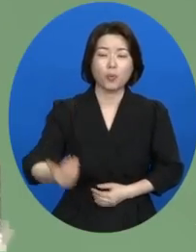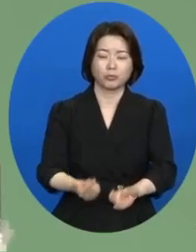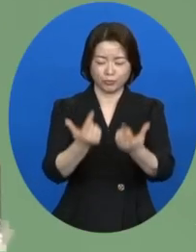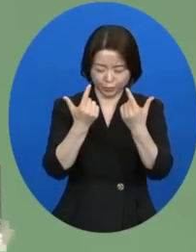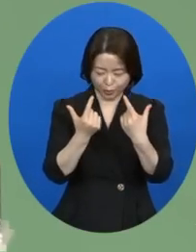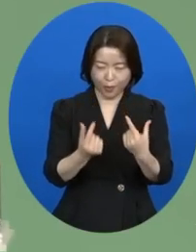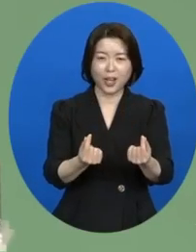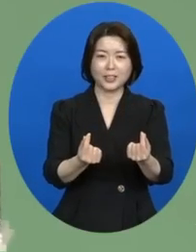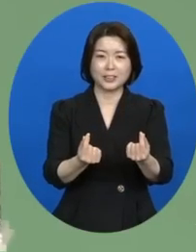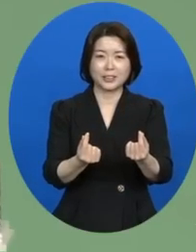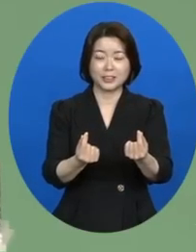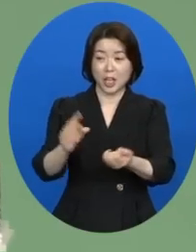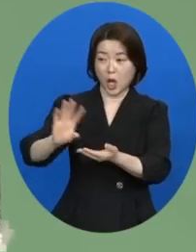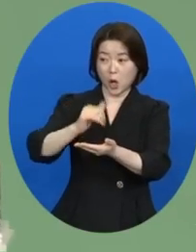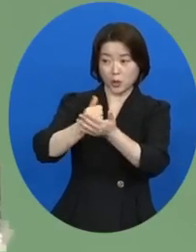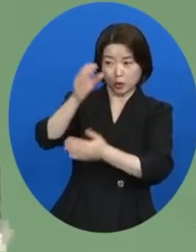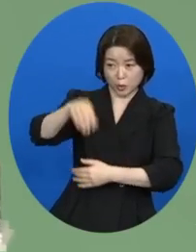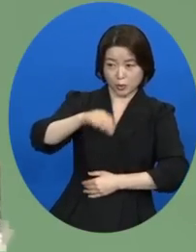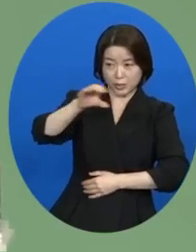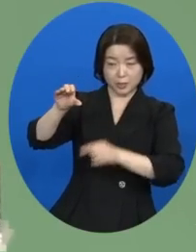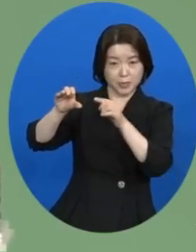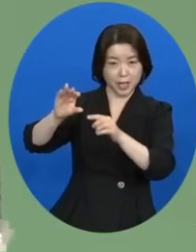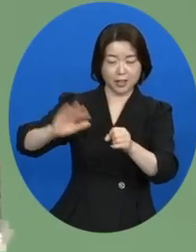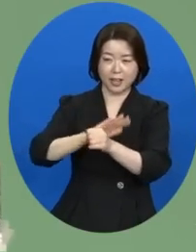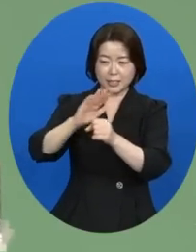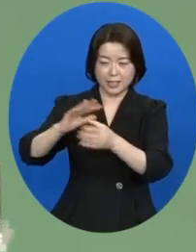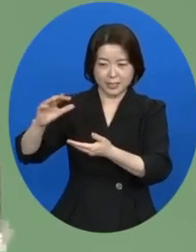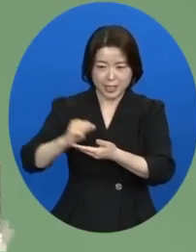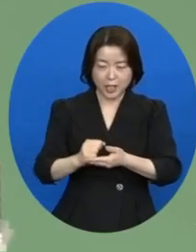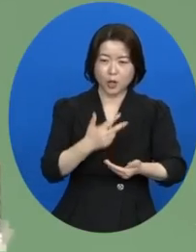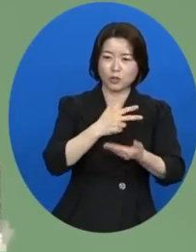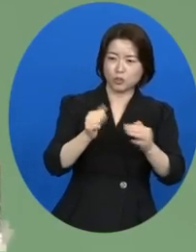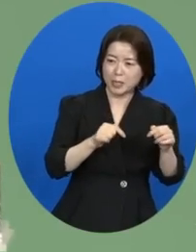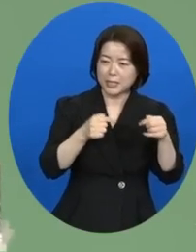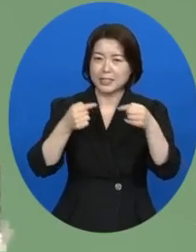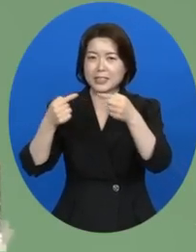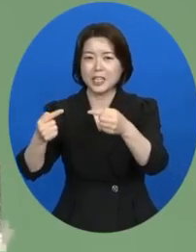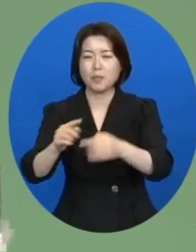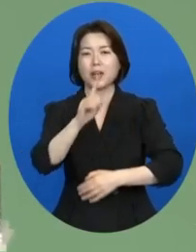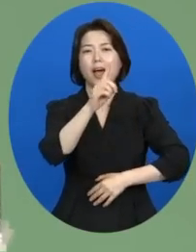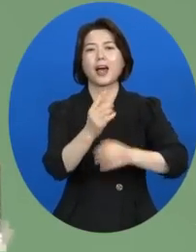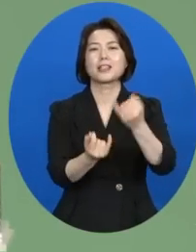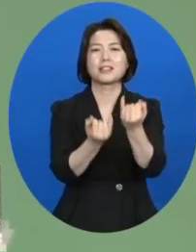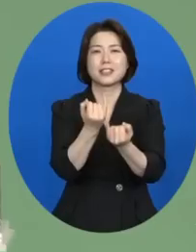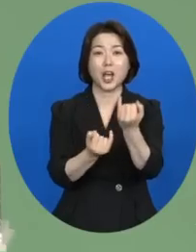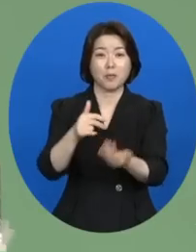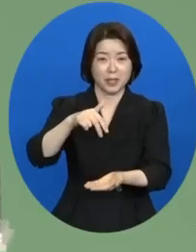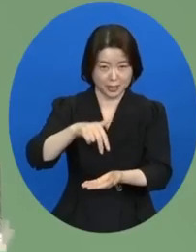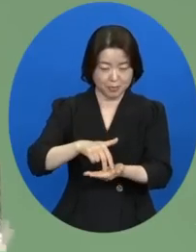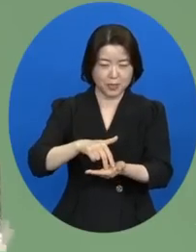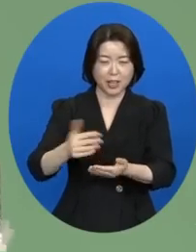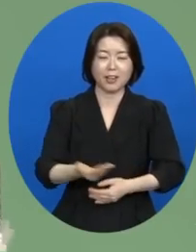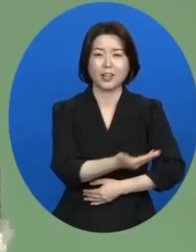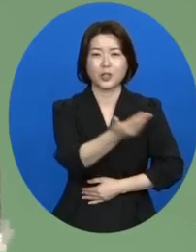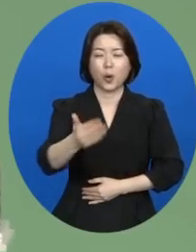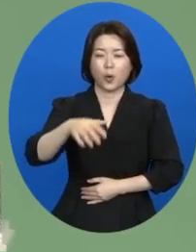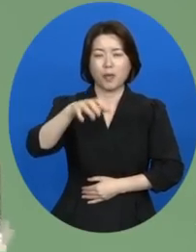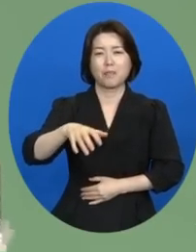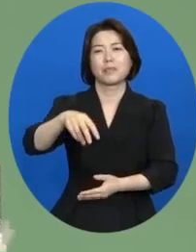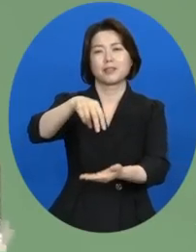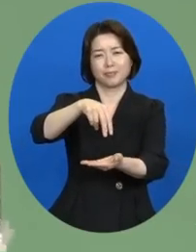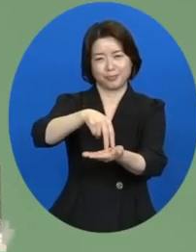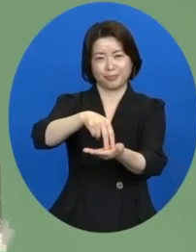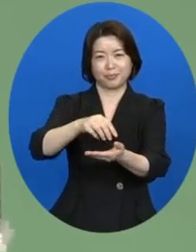여러분들처럼 그리스도의 십자가의 사랑으로 주님의 자녀된 한 자매로 여러분들 앞에 섭니다.